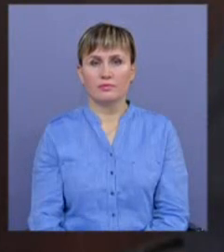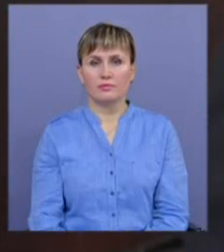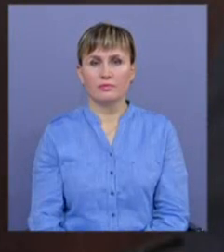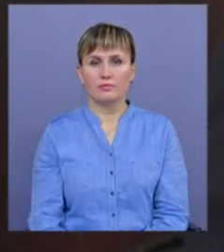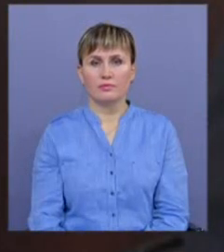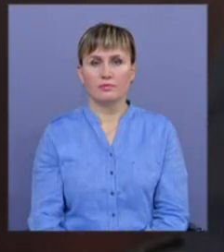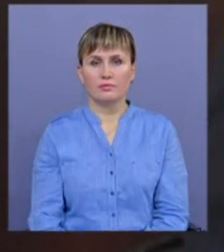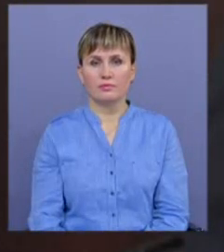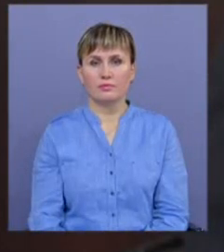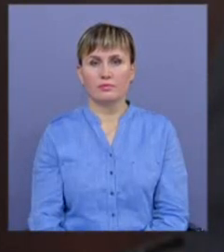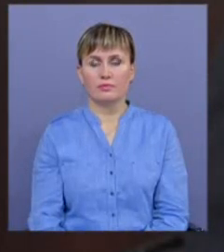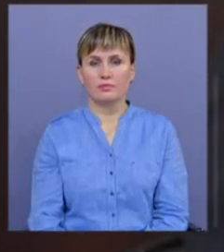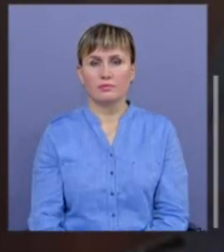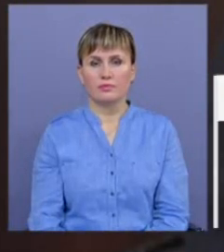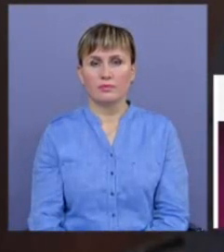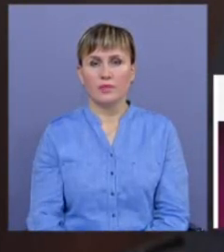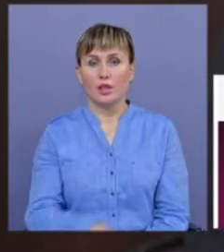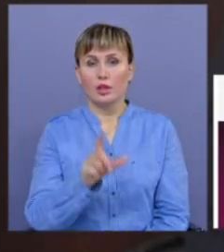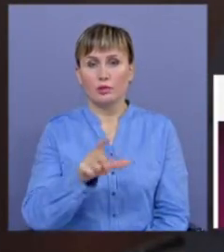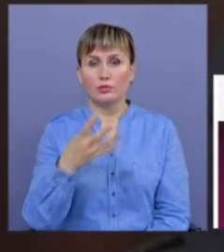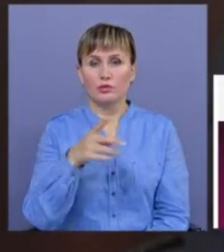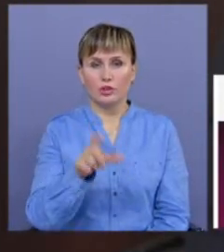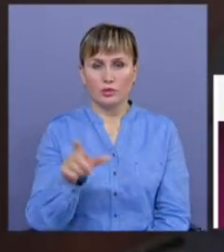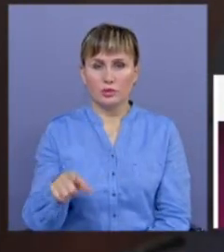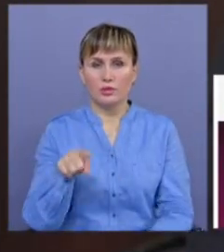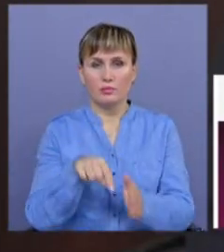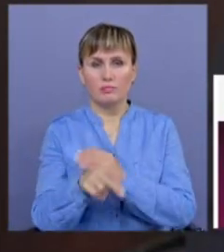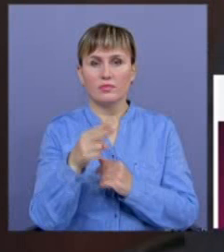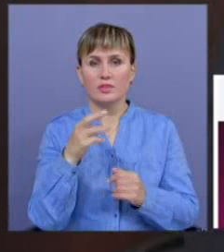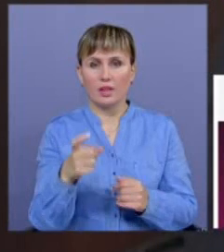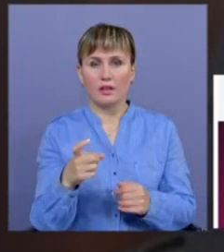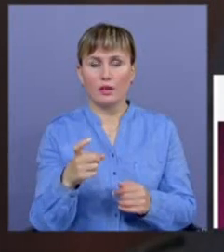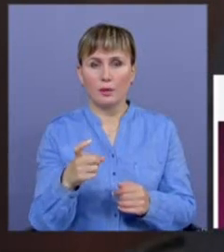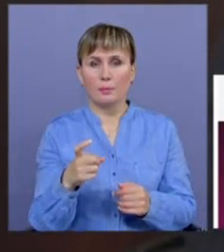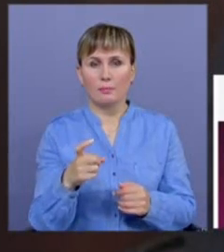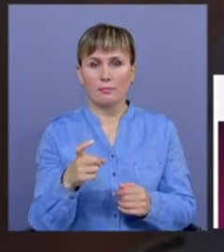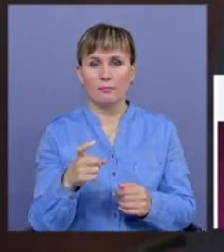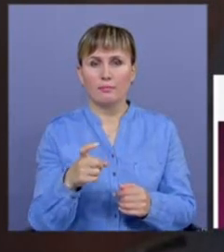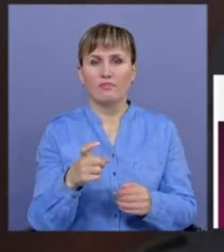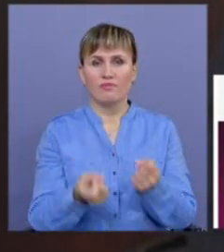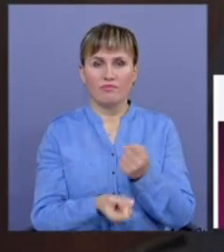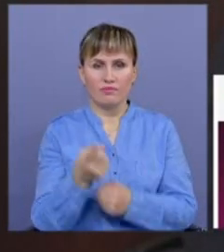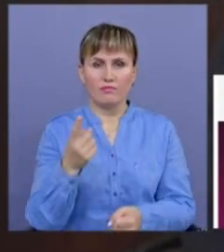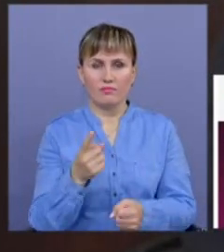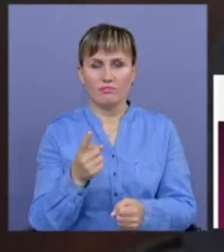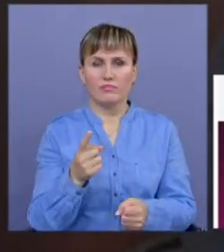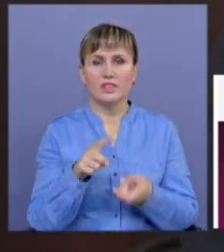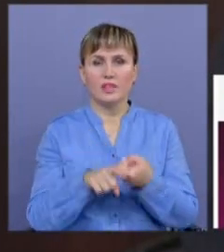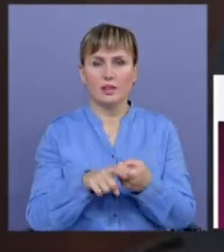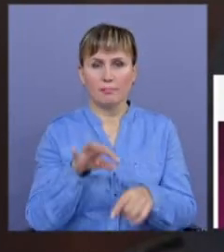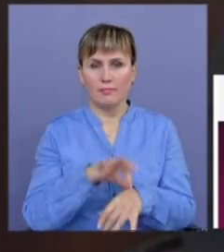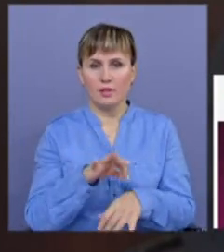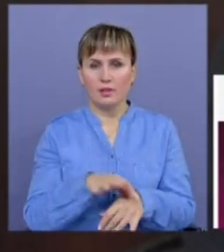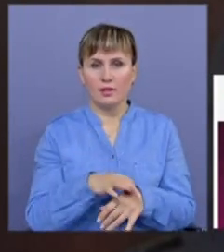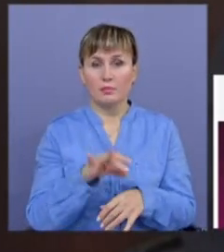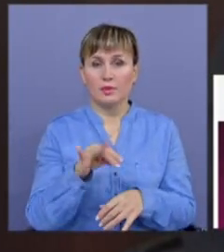У 4 сотрудников кондитерского цеха «Хиппи Кейк» выделен стафилококк. В том числе у